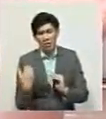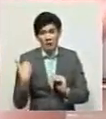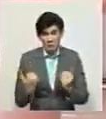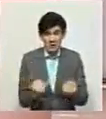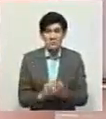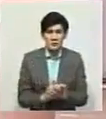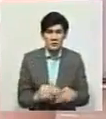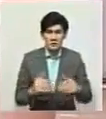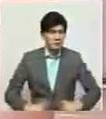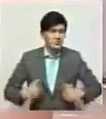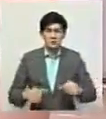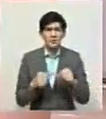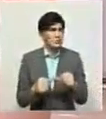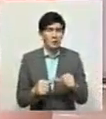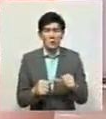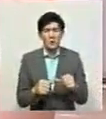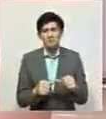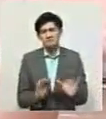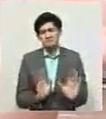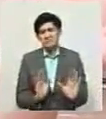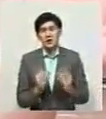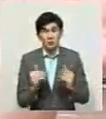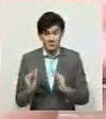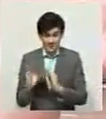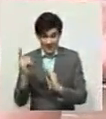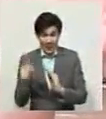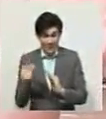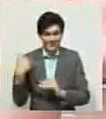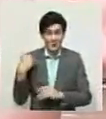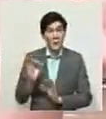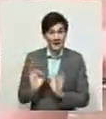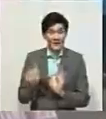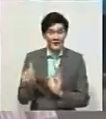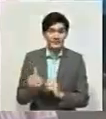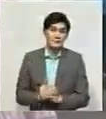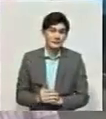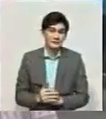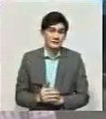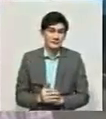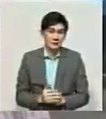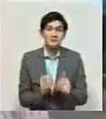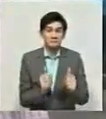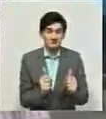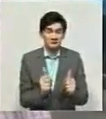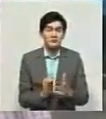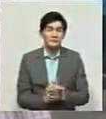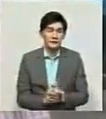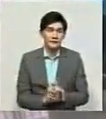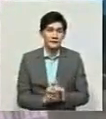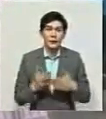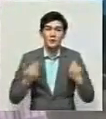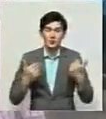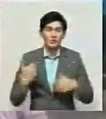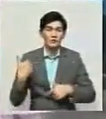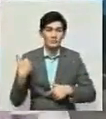าพการอยู่อาศัยเนี่ยมันก็ไม่โอเคพอได้บ้านใหม่อะไรเนี่ยเขาก็โอเค ก็ดีฮะก็มีความ